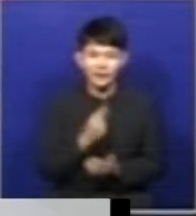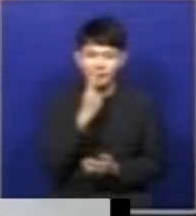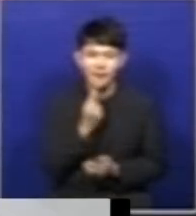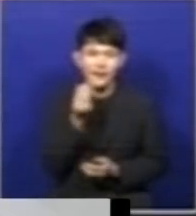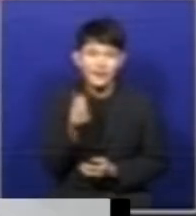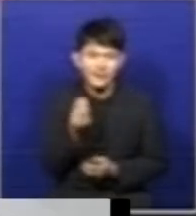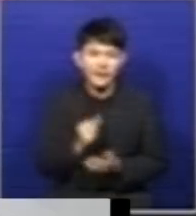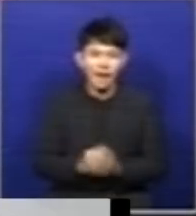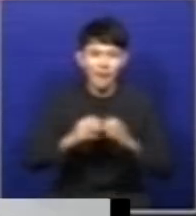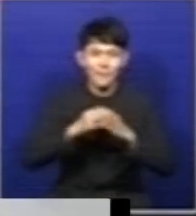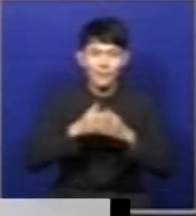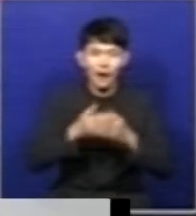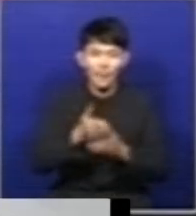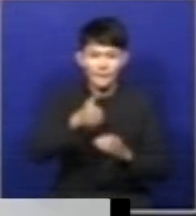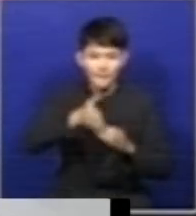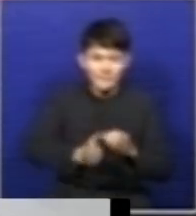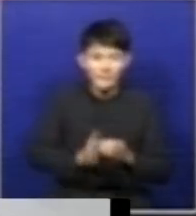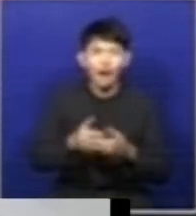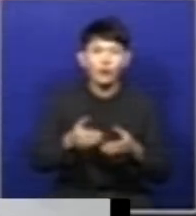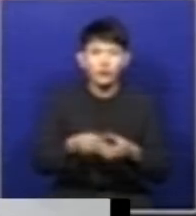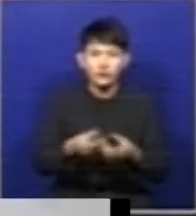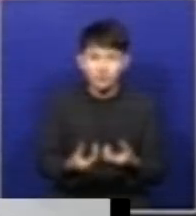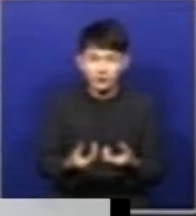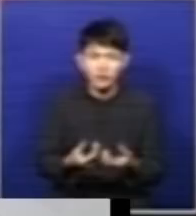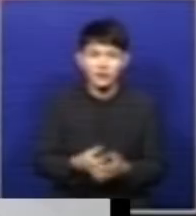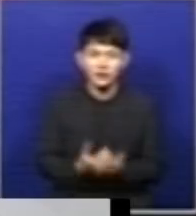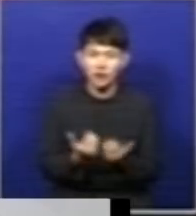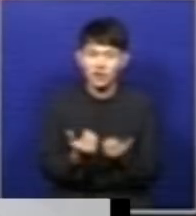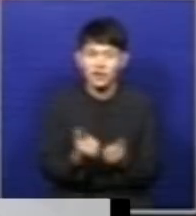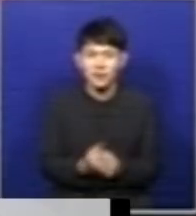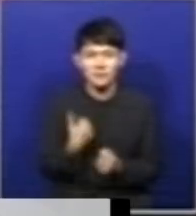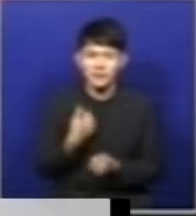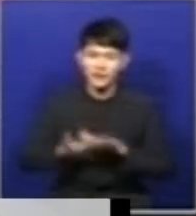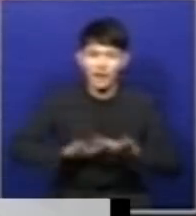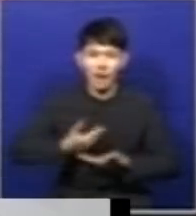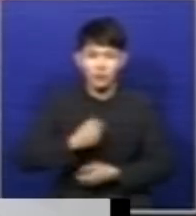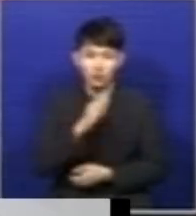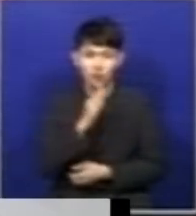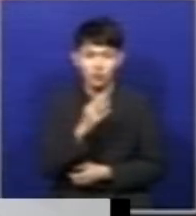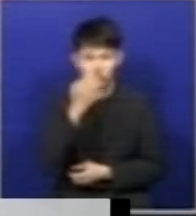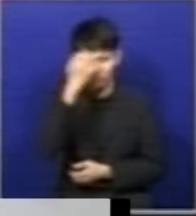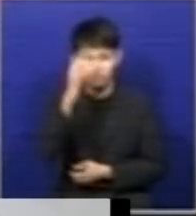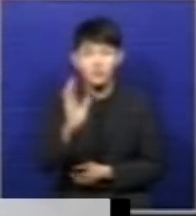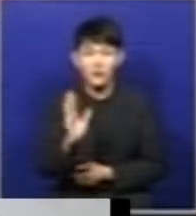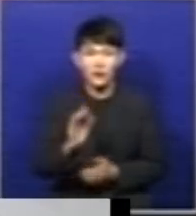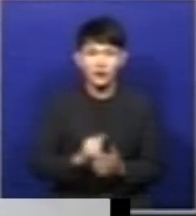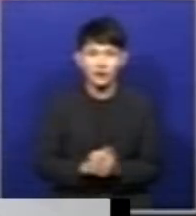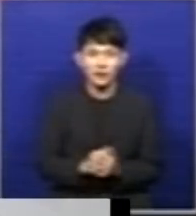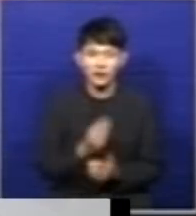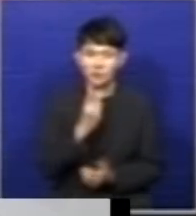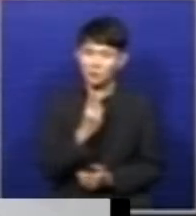องของงบกลางถูกใช้เนี่ยไป500,000 ล้านใช้หมดแล้วขอตำหนิท่านรัฐบาลอย่างรุนแรงว่ามีฝีมือบริหารห่วย